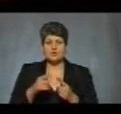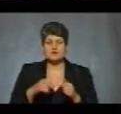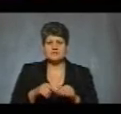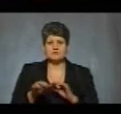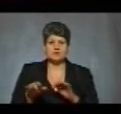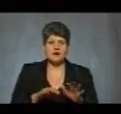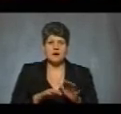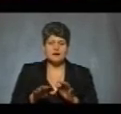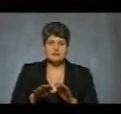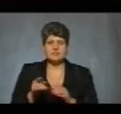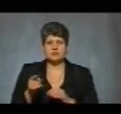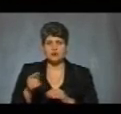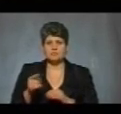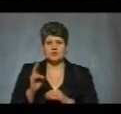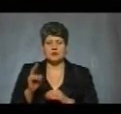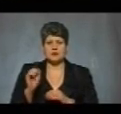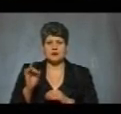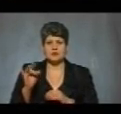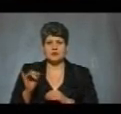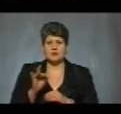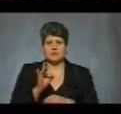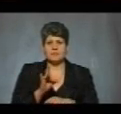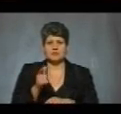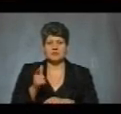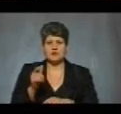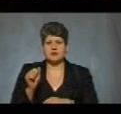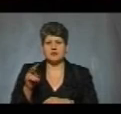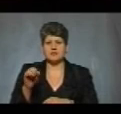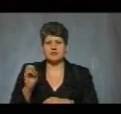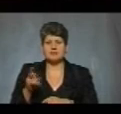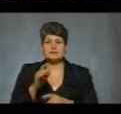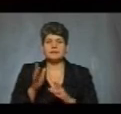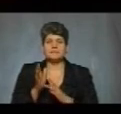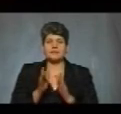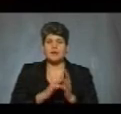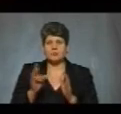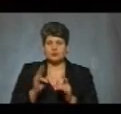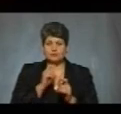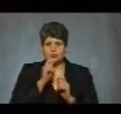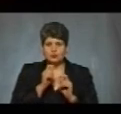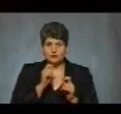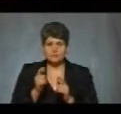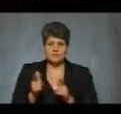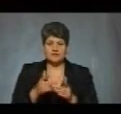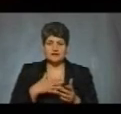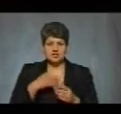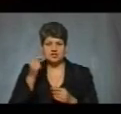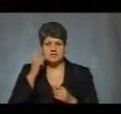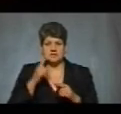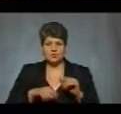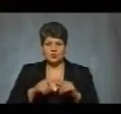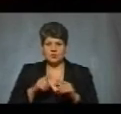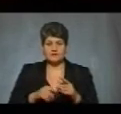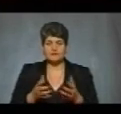«Різдвяний подарунок» від Тернопільського Карітасу Роман Галак. Ті різдвяні подарунки приготували наші чеські родини. Вони від